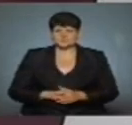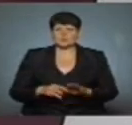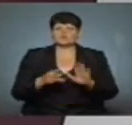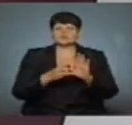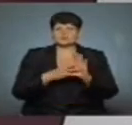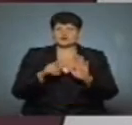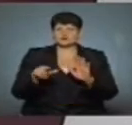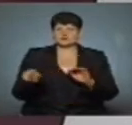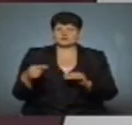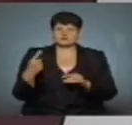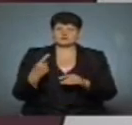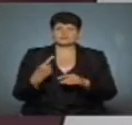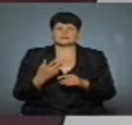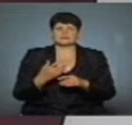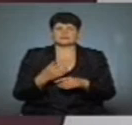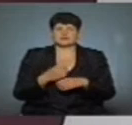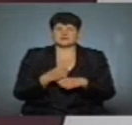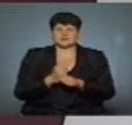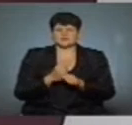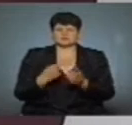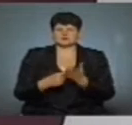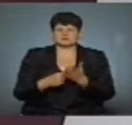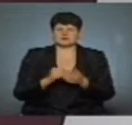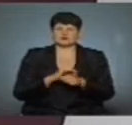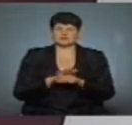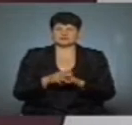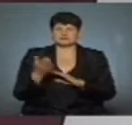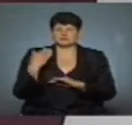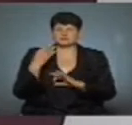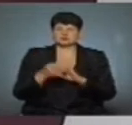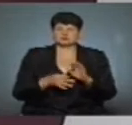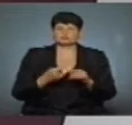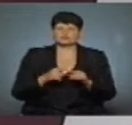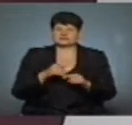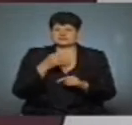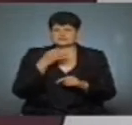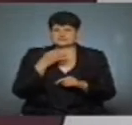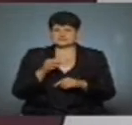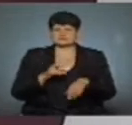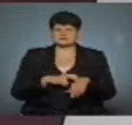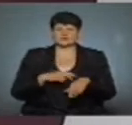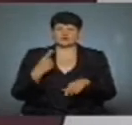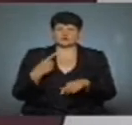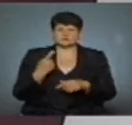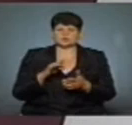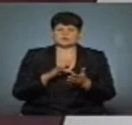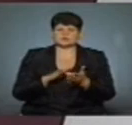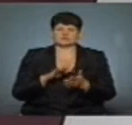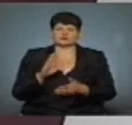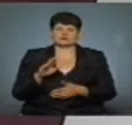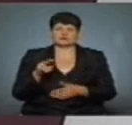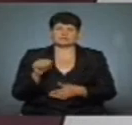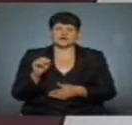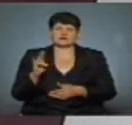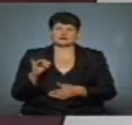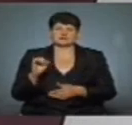на Тернопільщині лабораторно підтвердили коронавірус за минулу добу. Про це розповів епідеміолог обласного лабораторного центру Володимир Паничев. За його